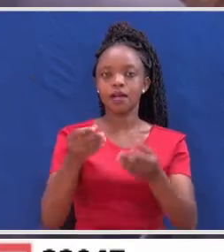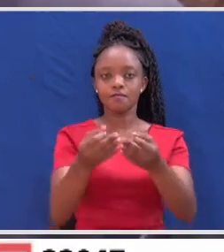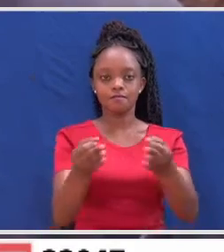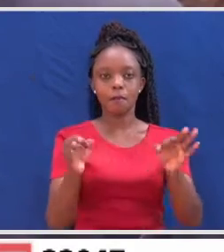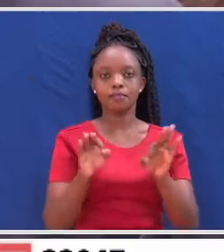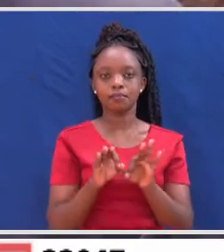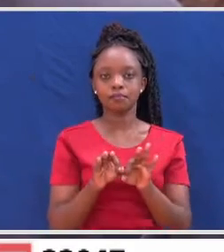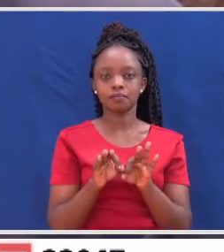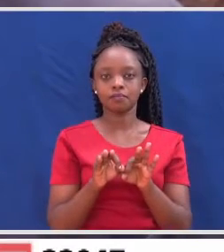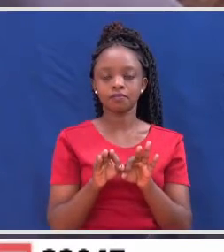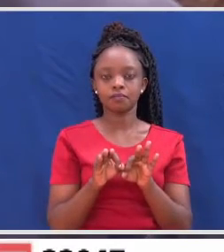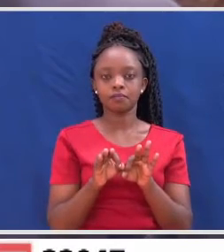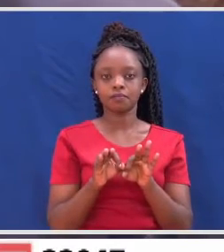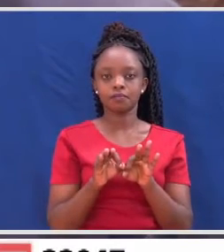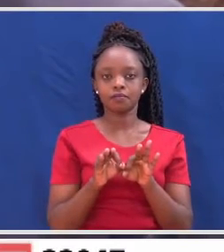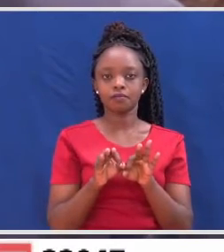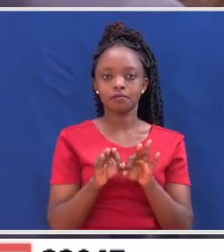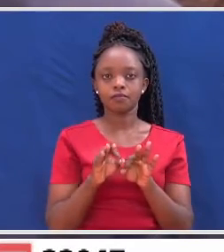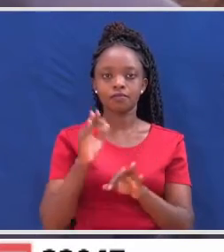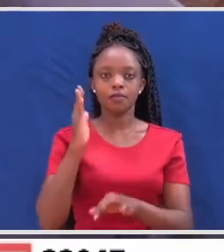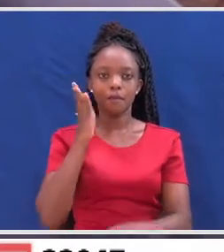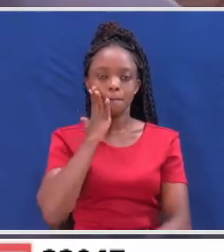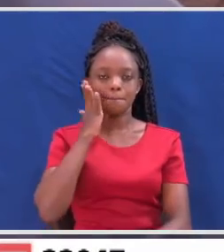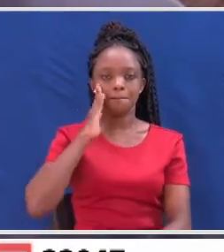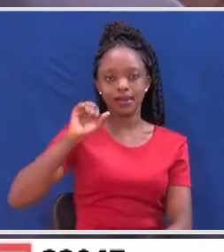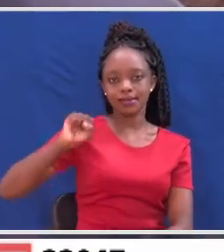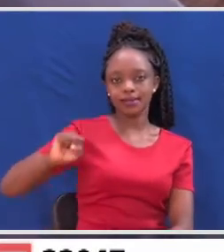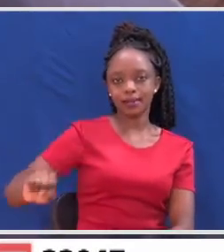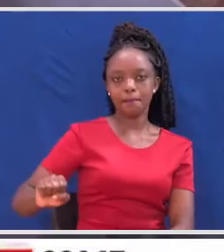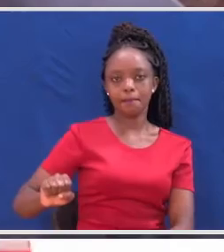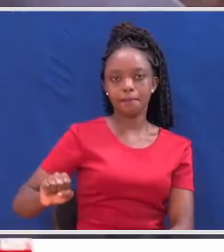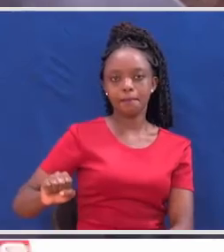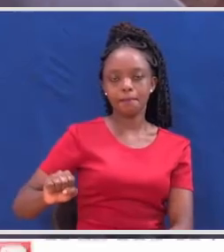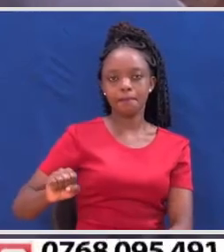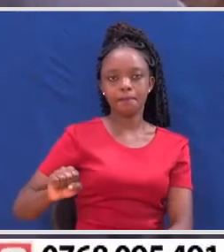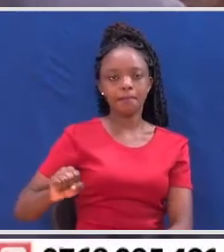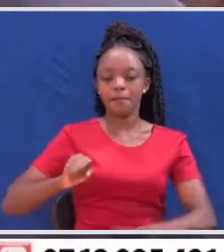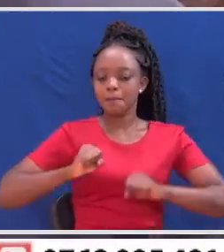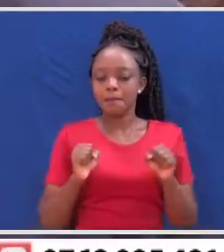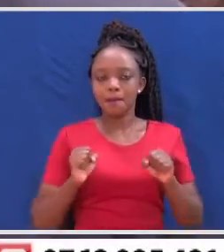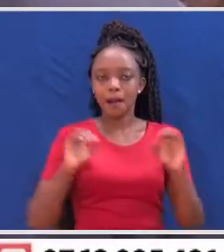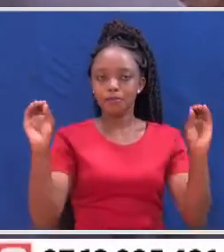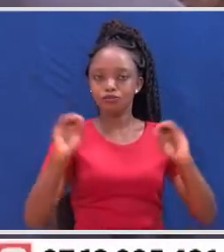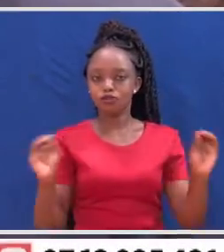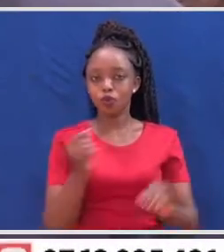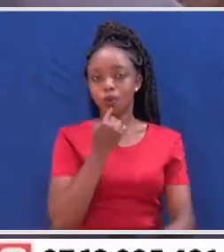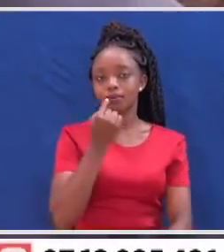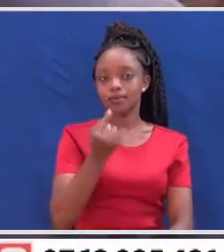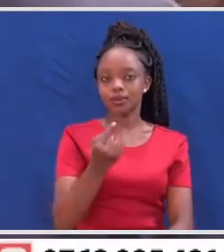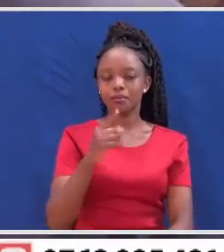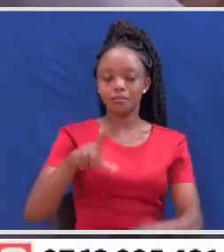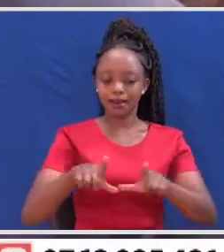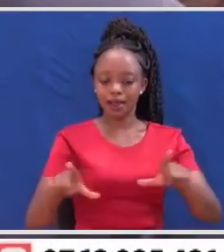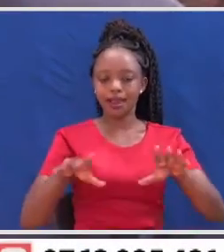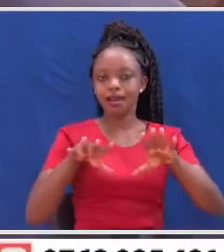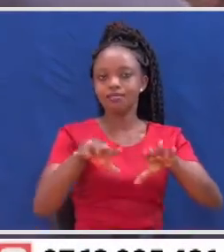familia ya wale ya mama kambo ambao walimuuzia shamba hawakuridhika, na wakasema kwamba amechukua ile